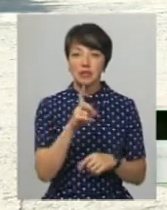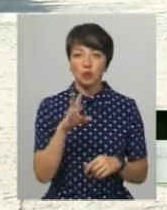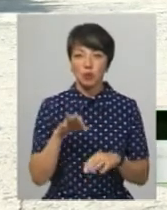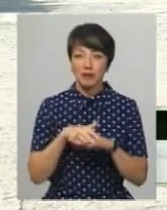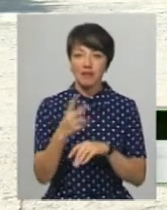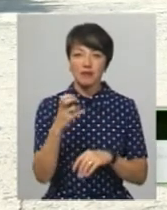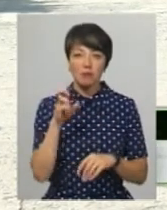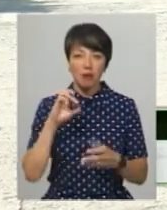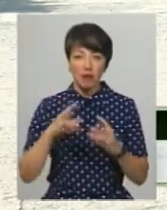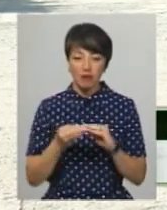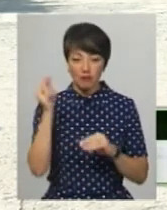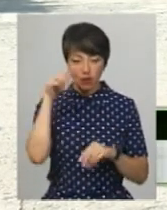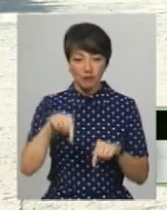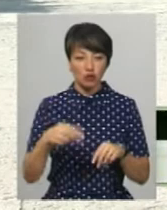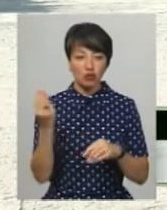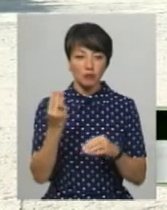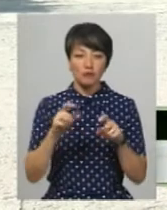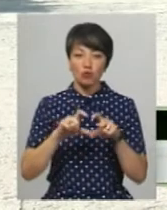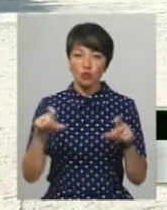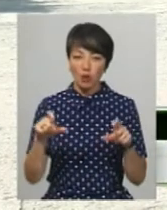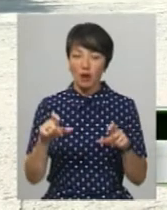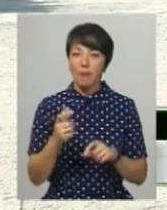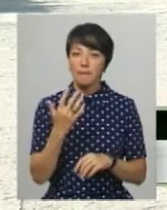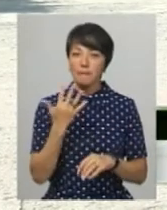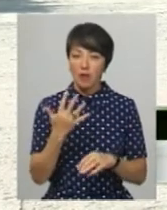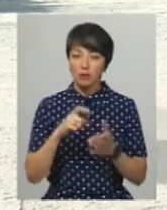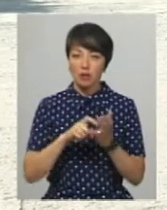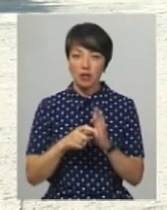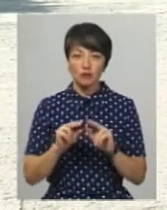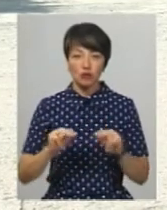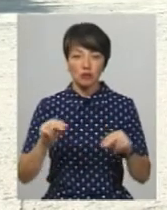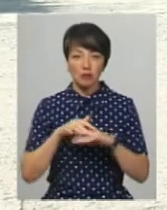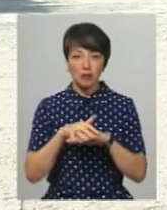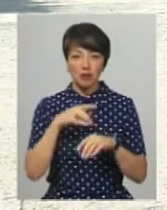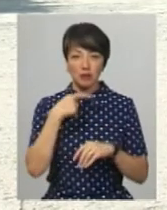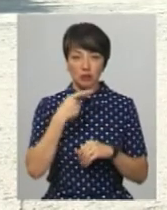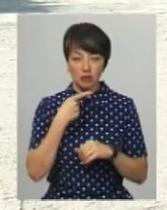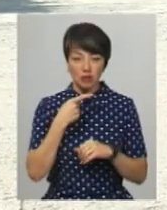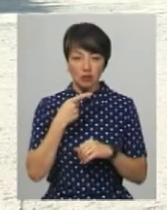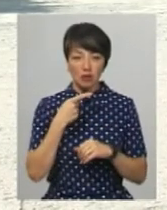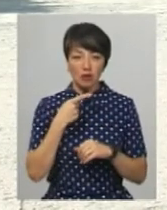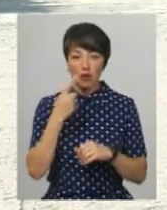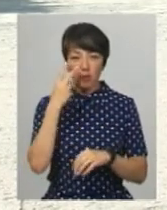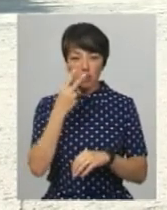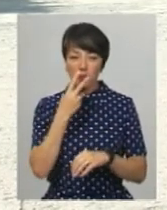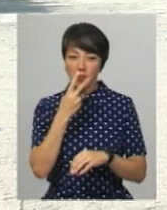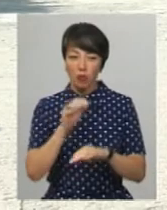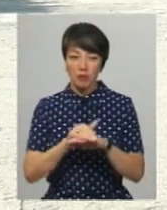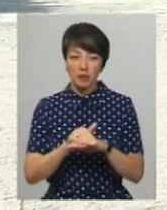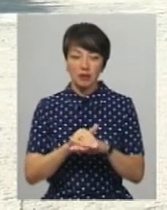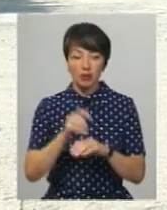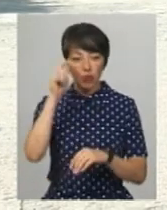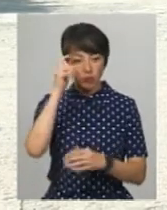навчався з першого класу у цій шепетівській школі. А вже в п'ятому, каже його вчителька з математики Людмила Кирилюк, вона помітила, що учень